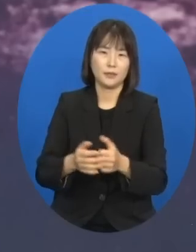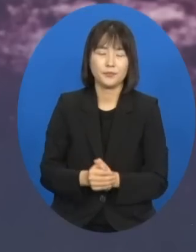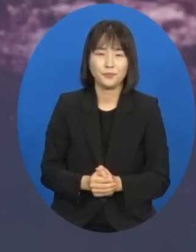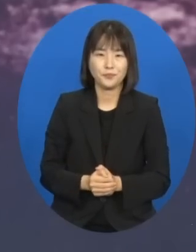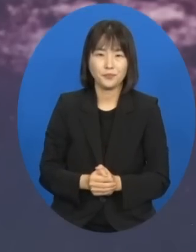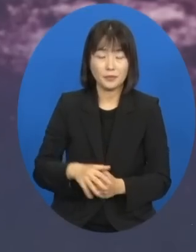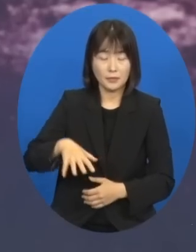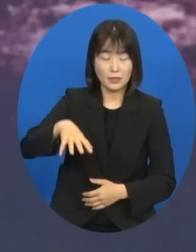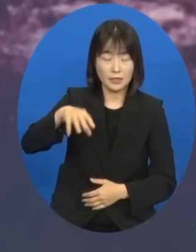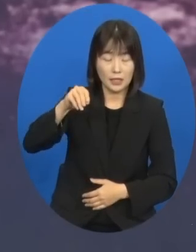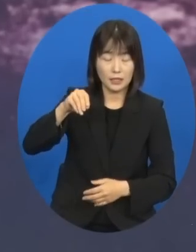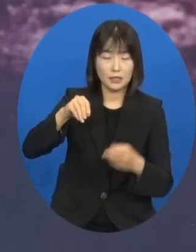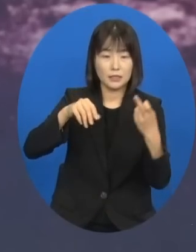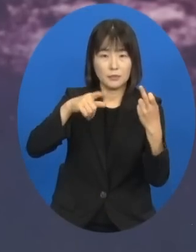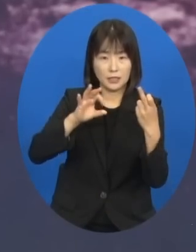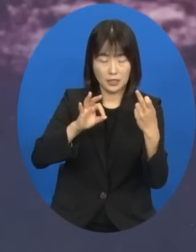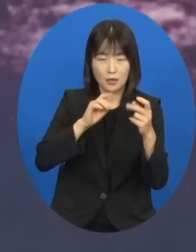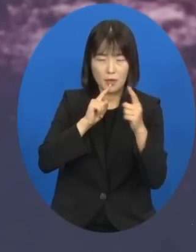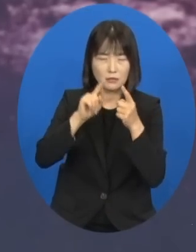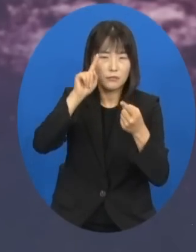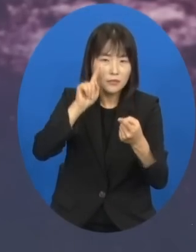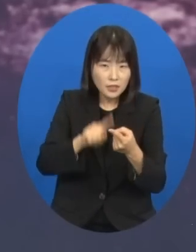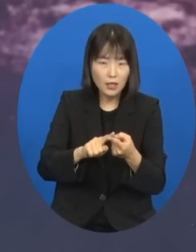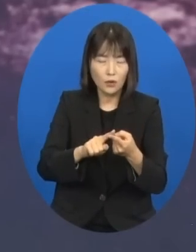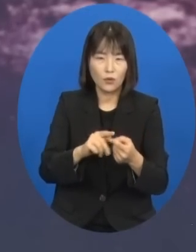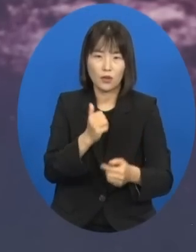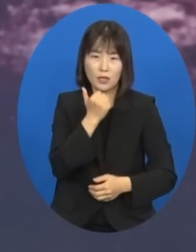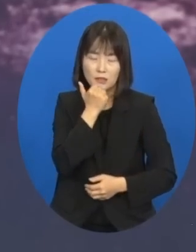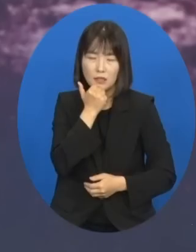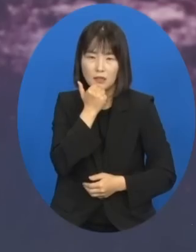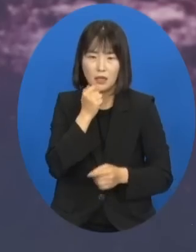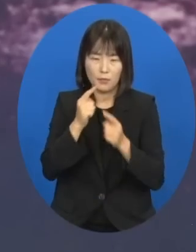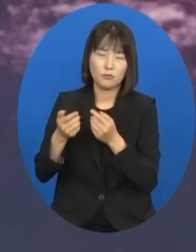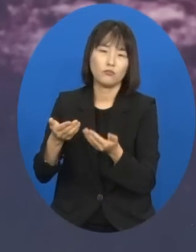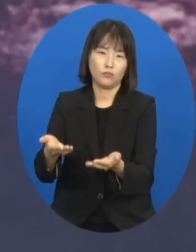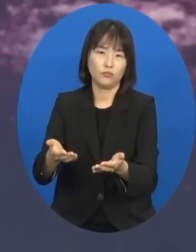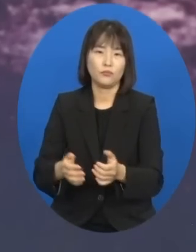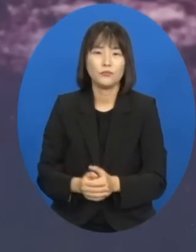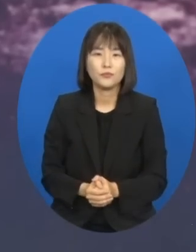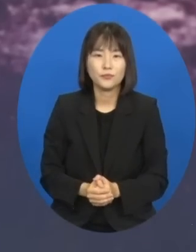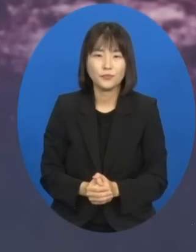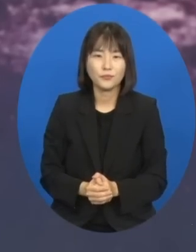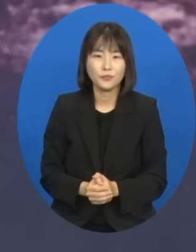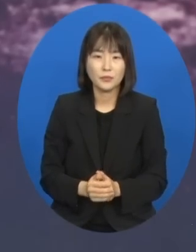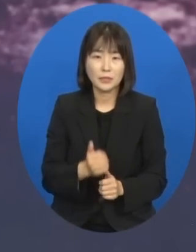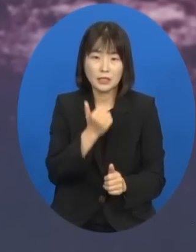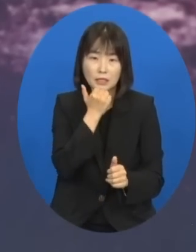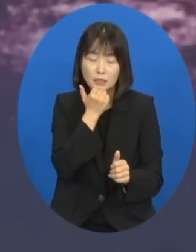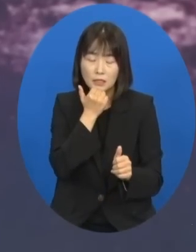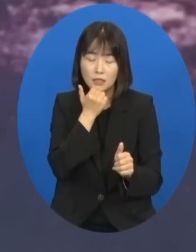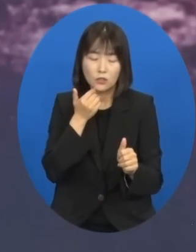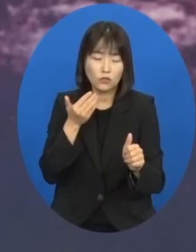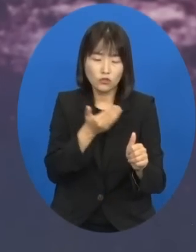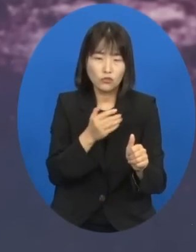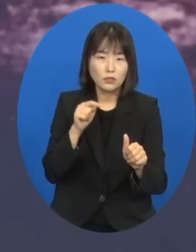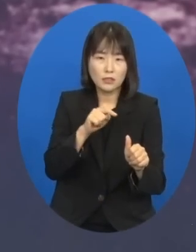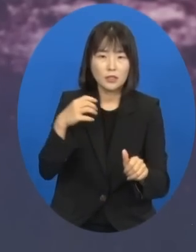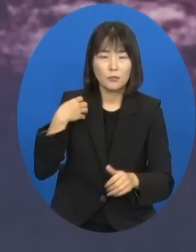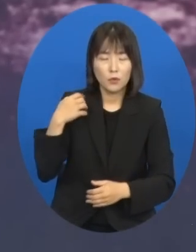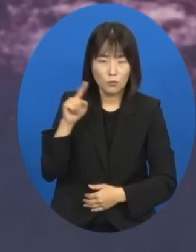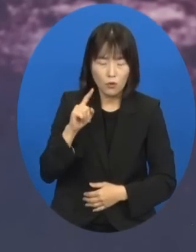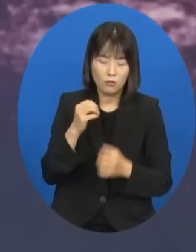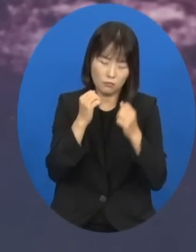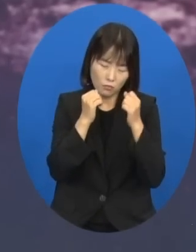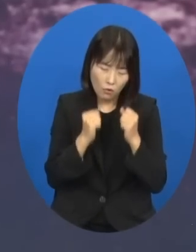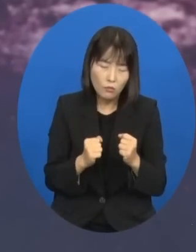그대로 이삭에게 말씀을 하고 계십니다. 그래서 이삭에게 주어진 사명은 무엇이냐면 머물러 있는 거예요.